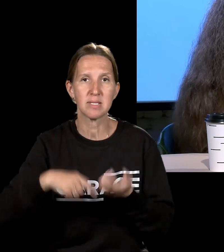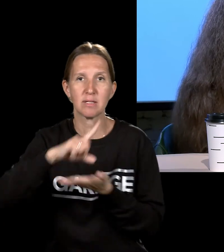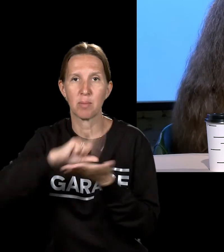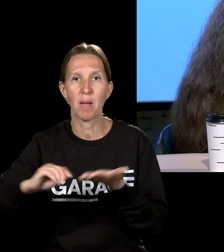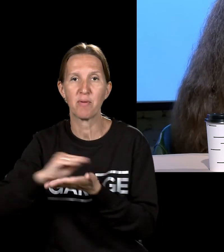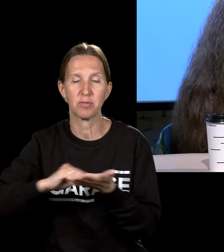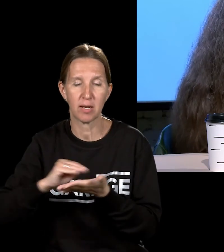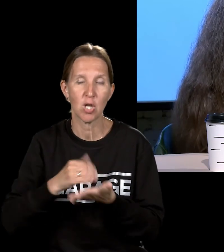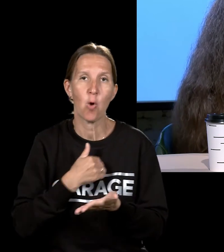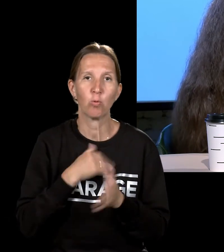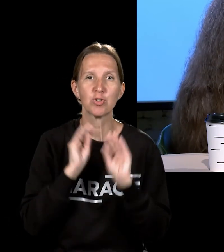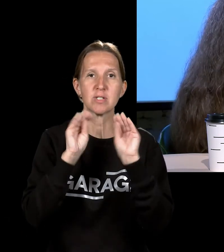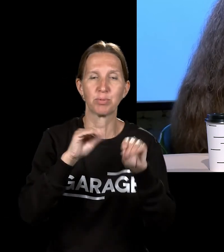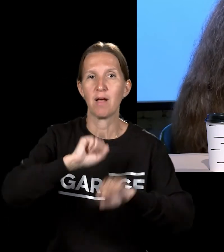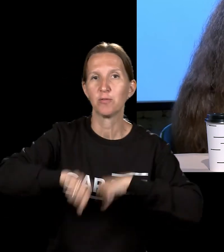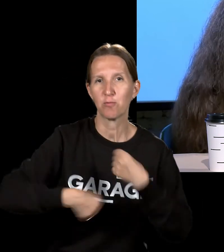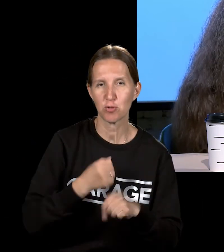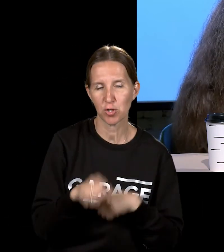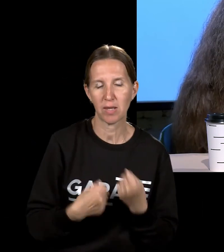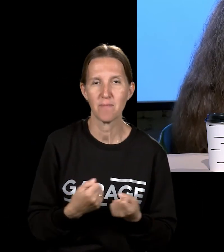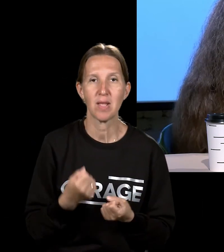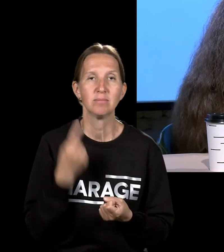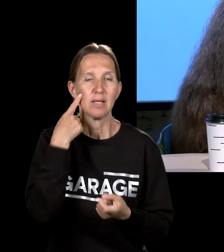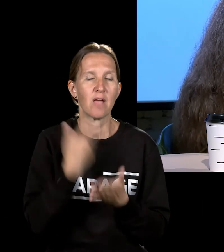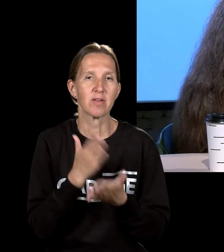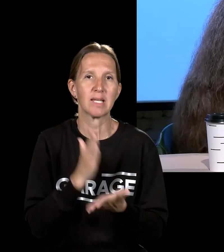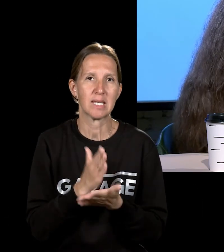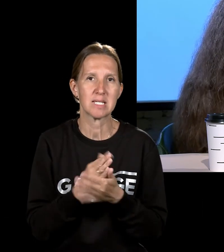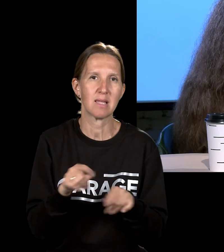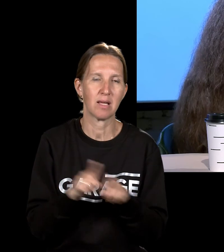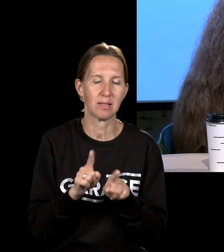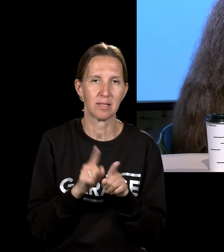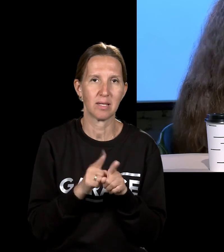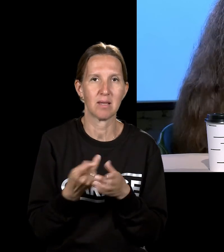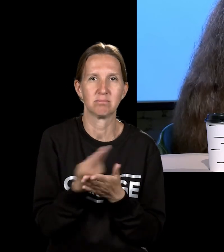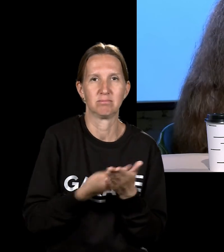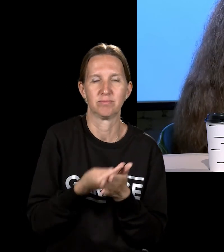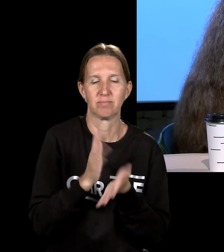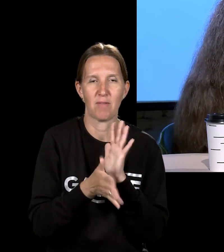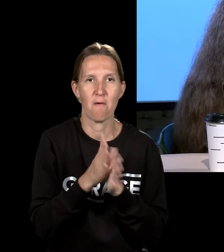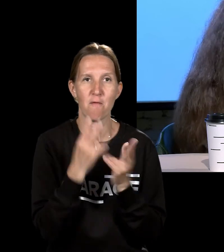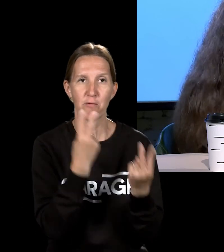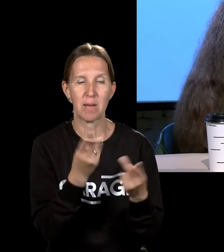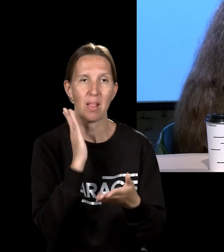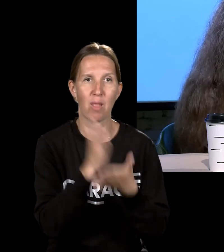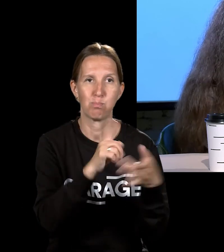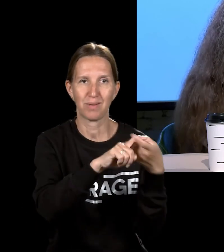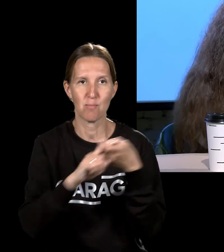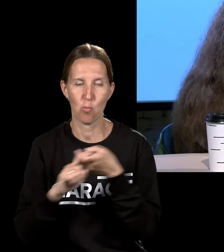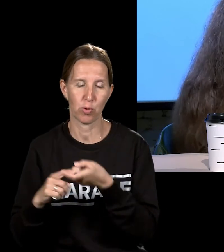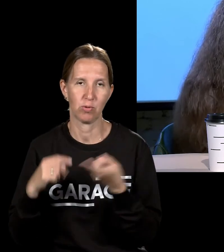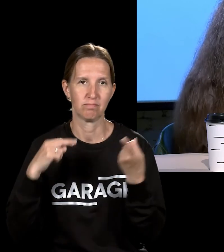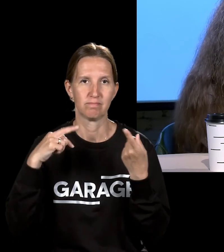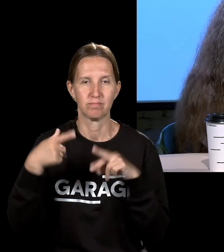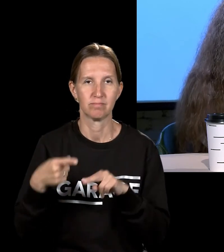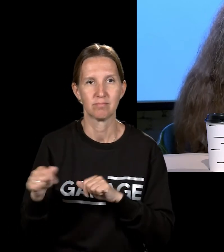то потом она, естественно, повторяется. Где-то и хочется запустить движение. Наверняка есть анимационные фильмы, которые сделаны с прямыми… Как бы